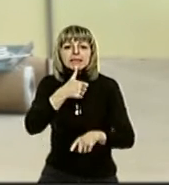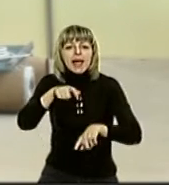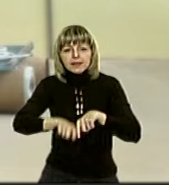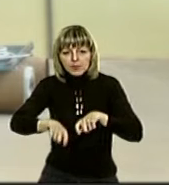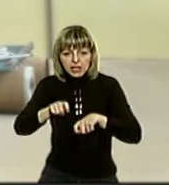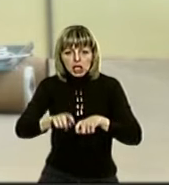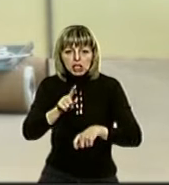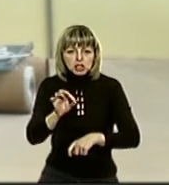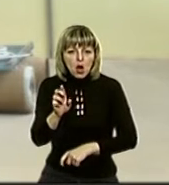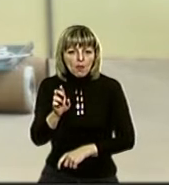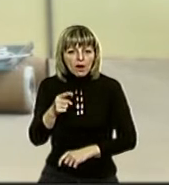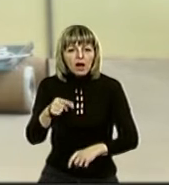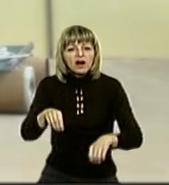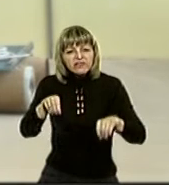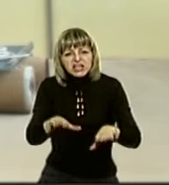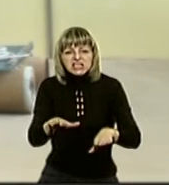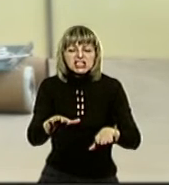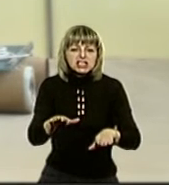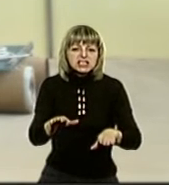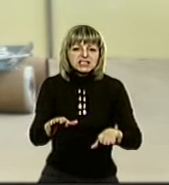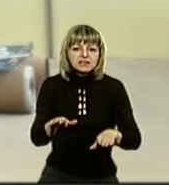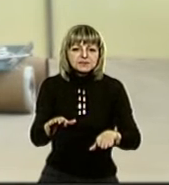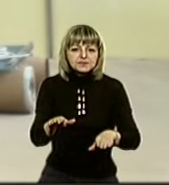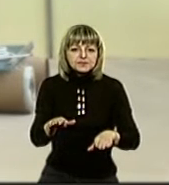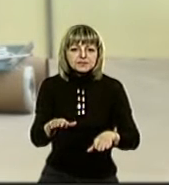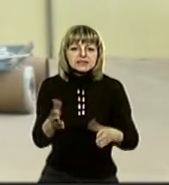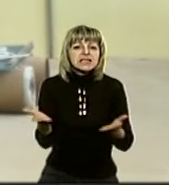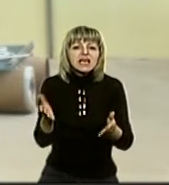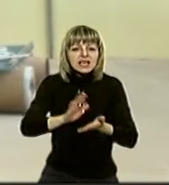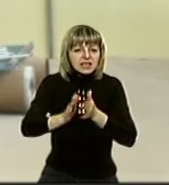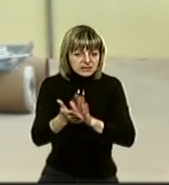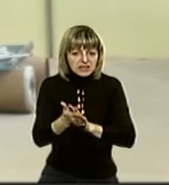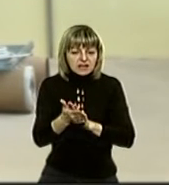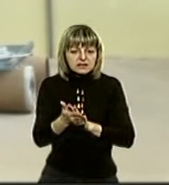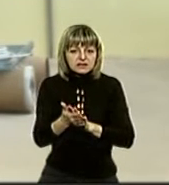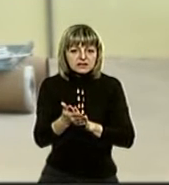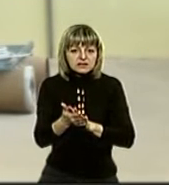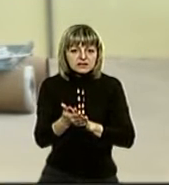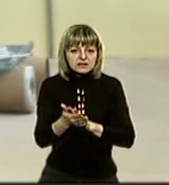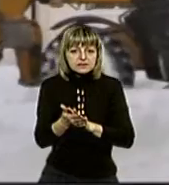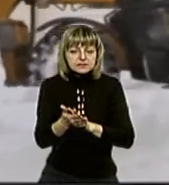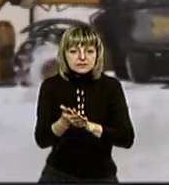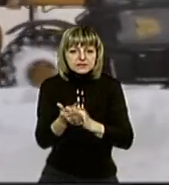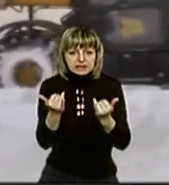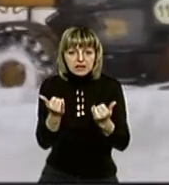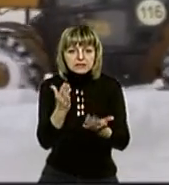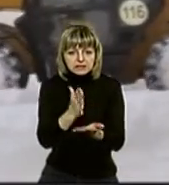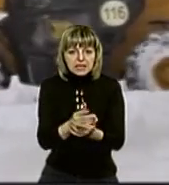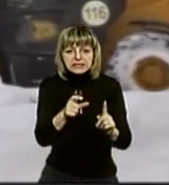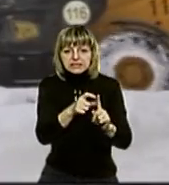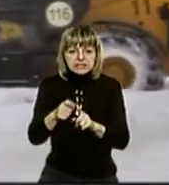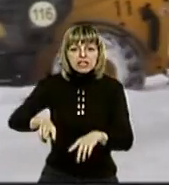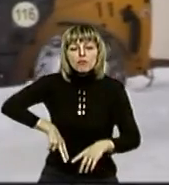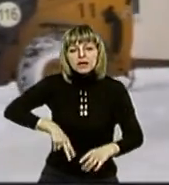експертизу для того, щоб визначитися із станом на даний час, на даний момент. Зі слів